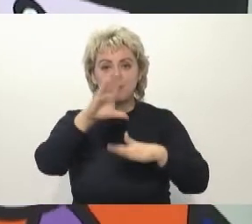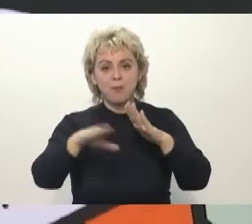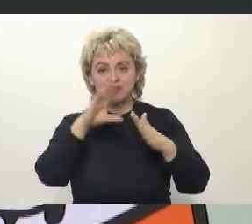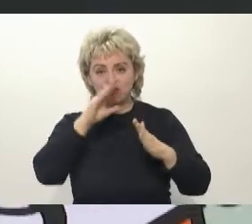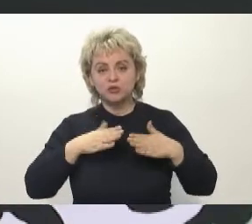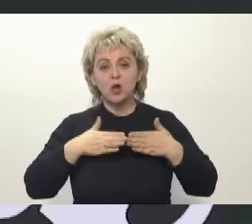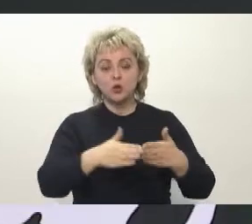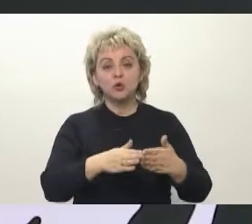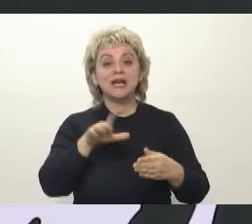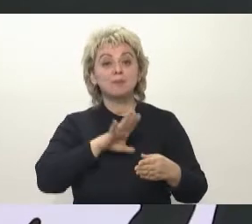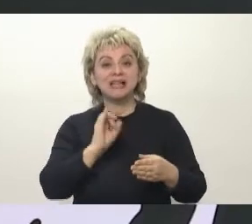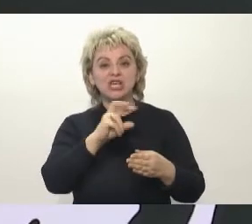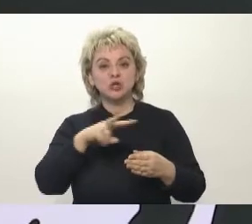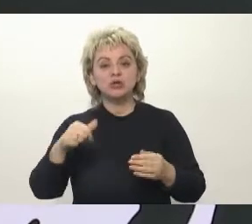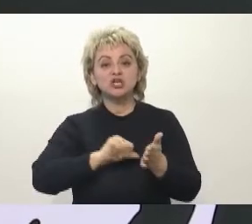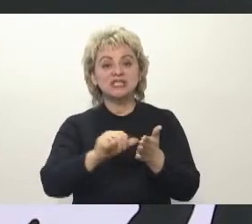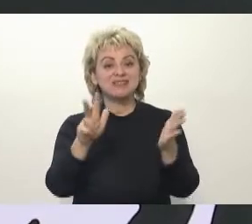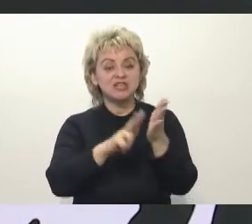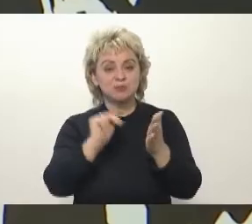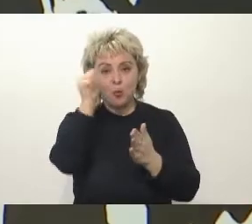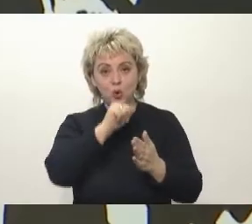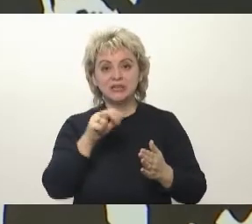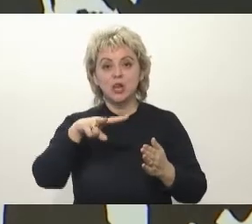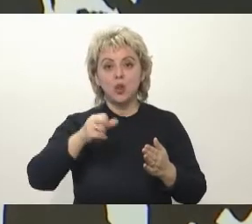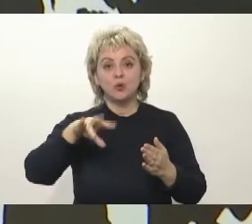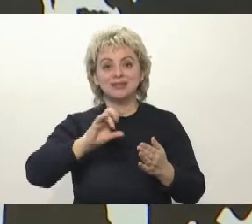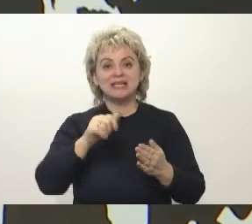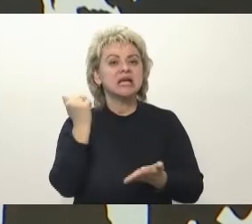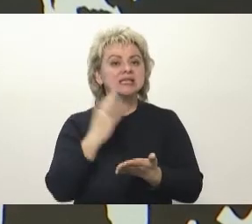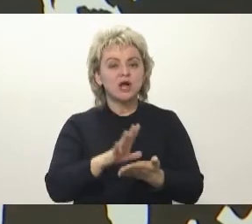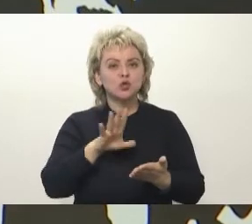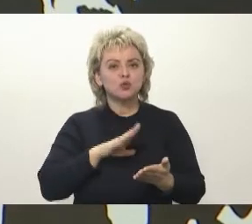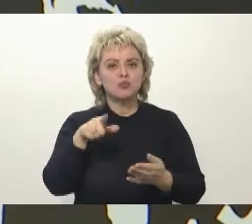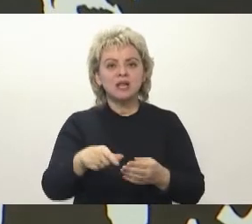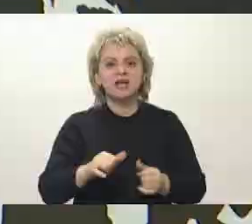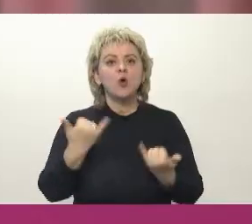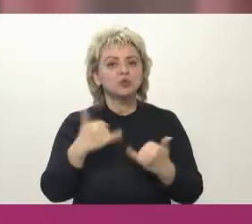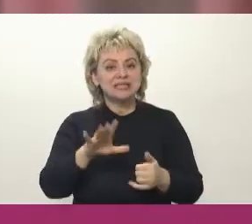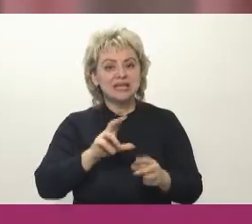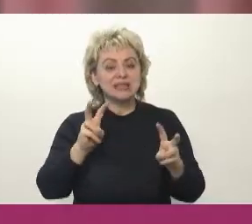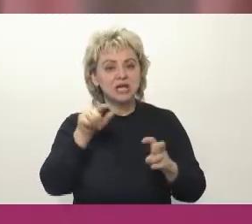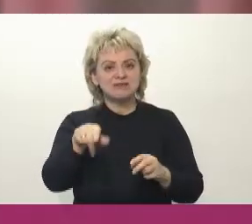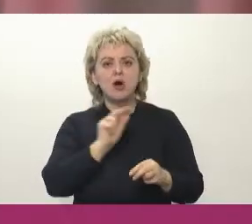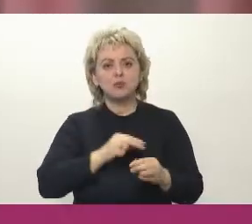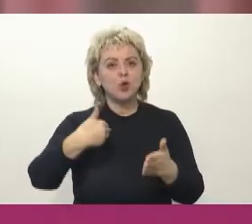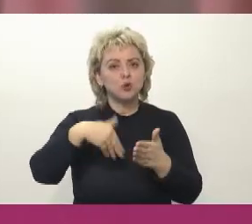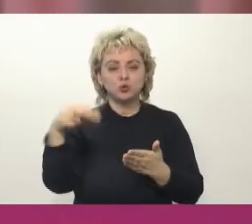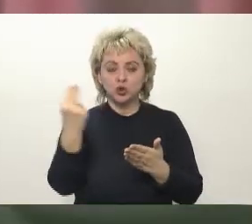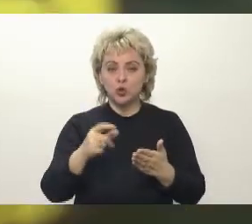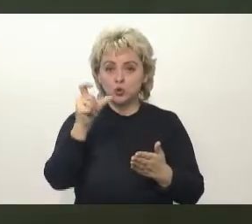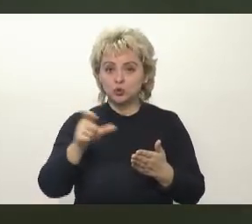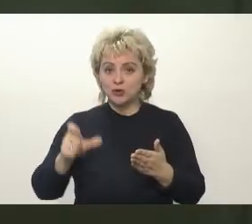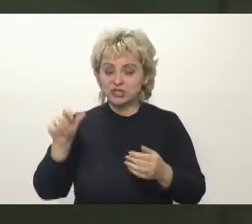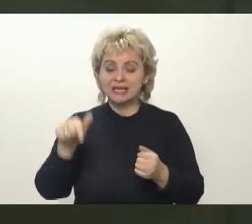на экраны в июле 68 года в Лондоне. И сразу был назван шедевром, ведь над ним работали лучшие художники